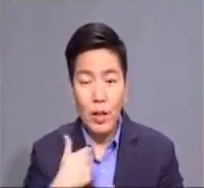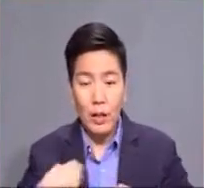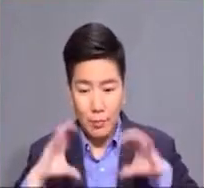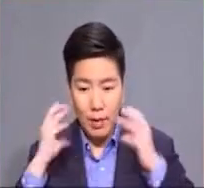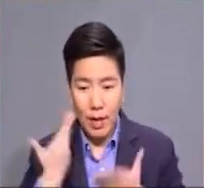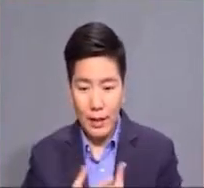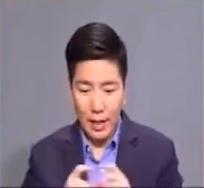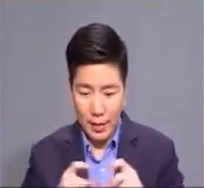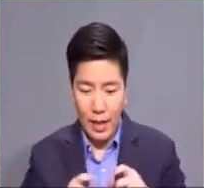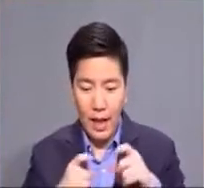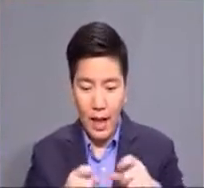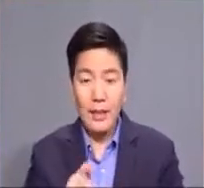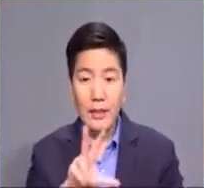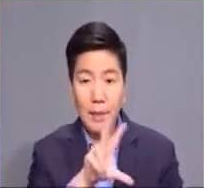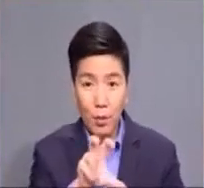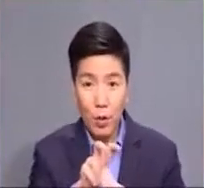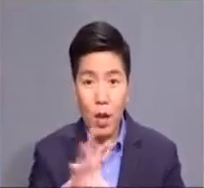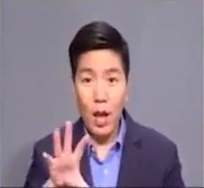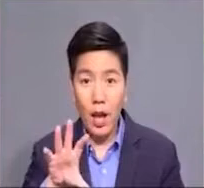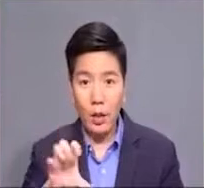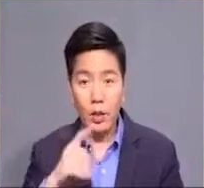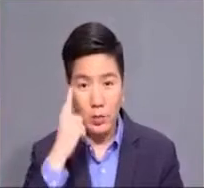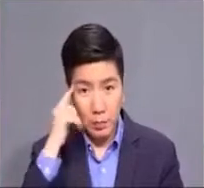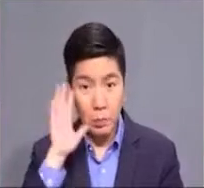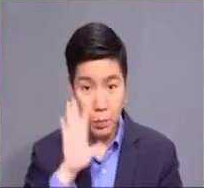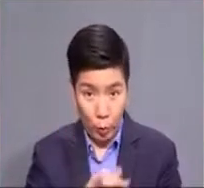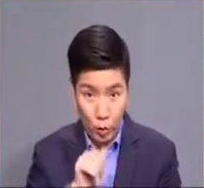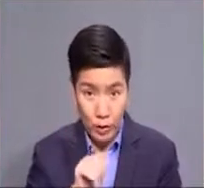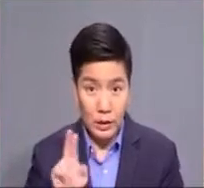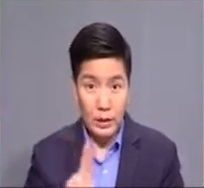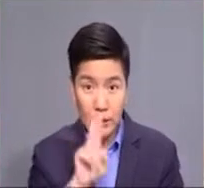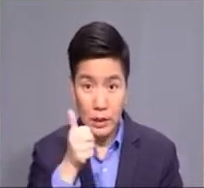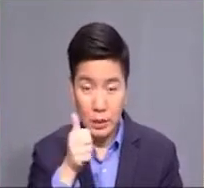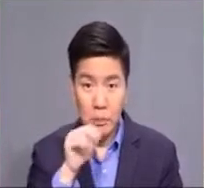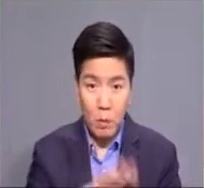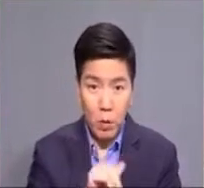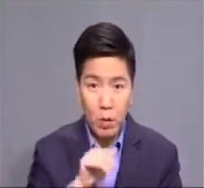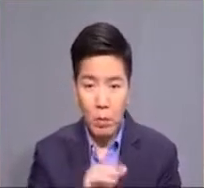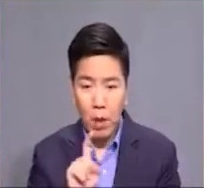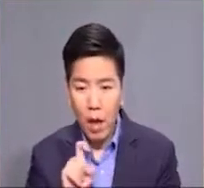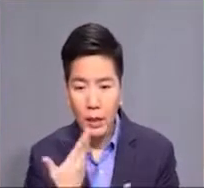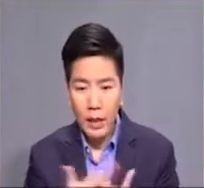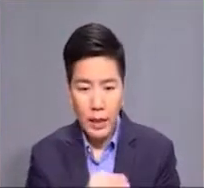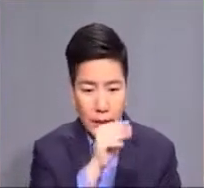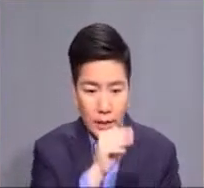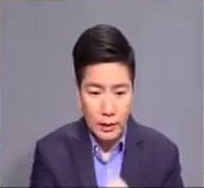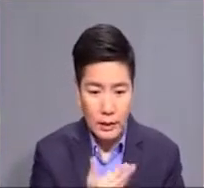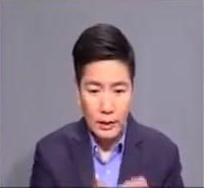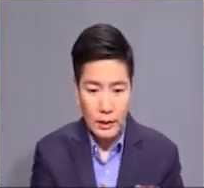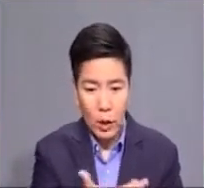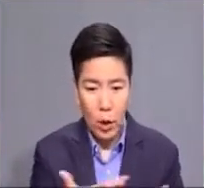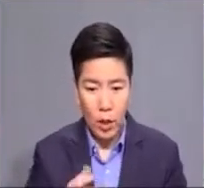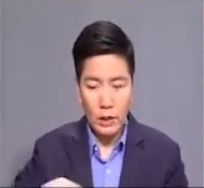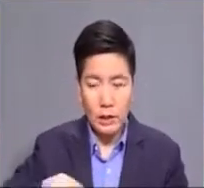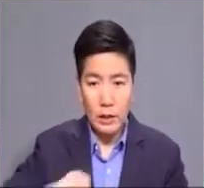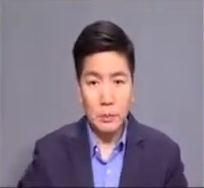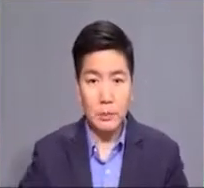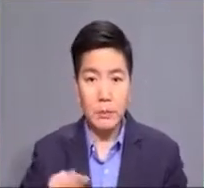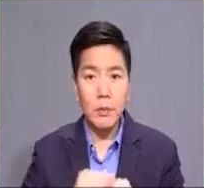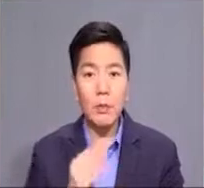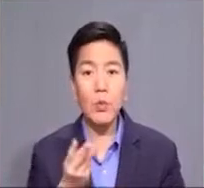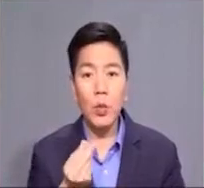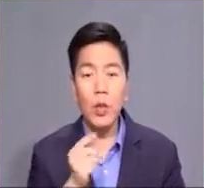าลให้ในบัตรราคา300กับ500เนี่ยลุงพอใช้ไหมถ้าไม่พอใช้เวลาไปรูดซื้อสินค้าอุปโภคบริโภคลุงต้องฟักเงินตัวเองอยู่เท่า